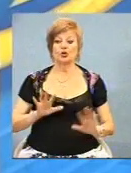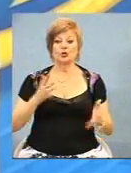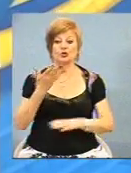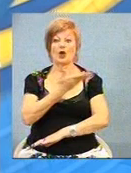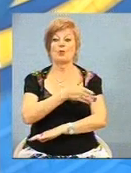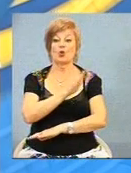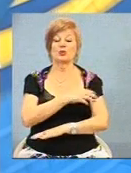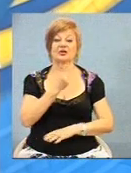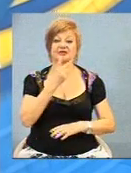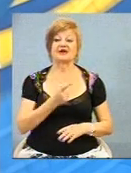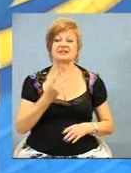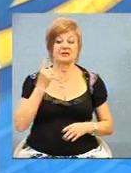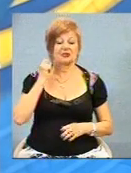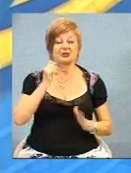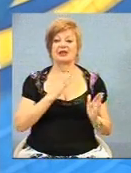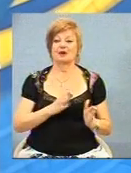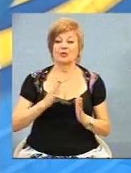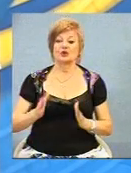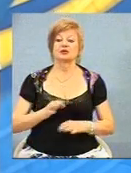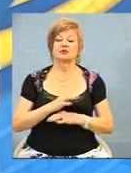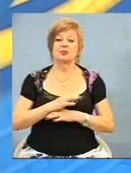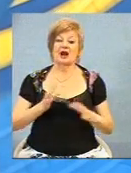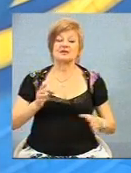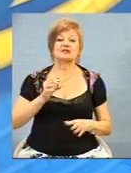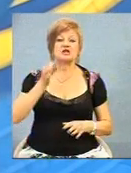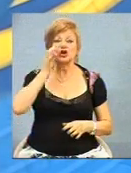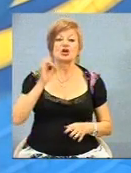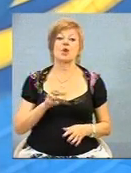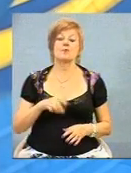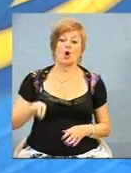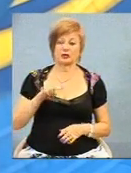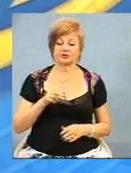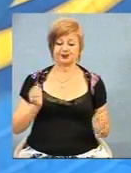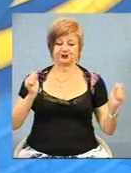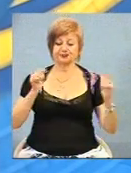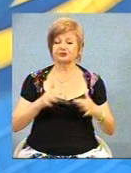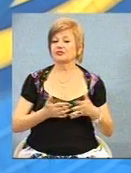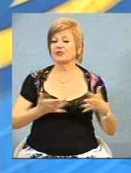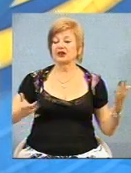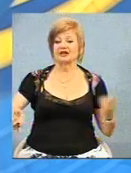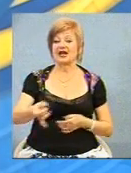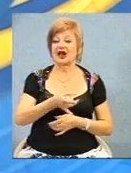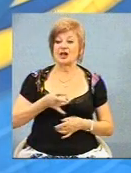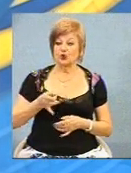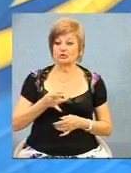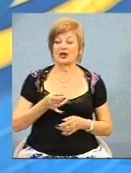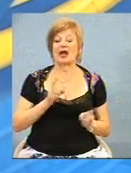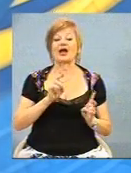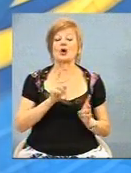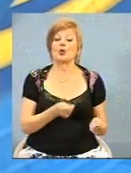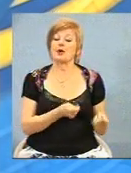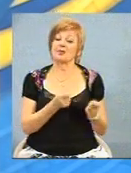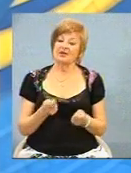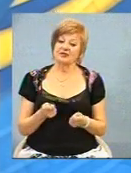Полтаві 21-й рік поспіль влаштовують свято меду. На театральній площі зібралися пасічники з різних районів. Які сорти меду привезли та